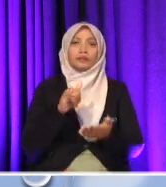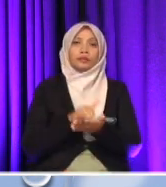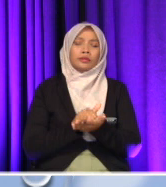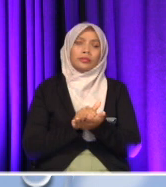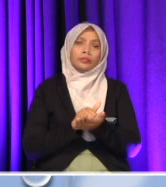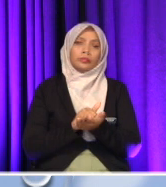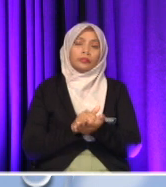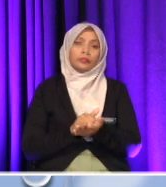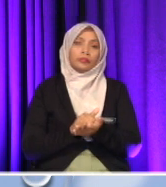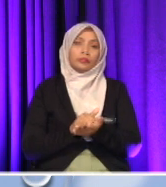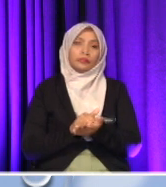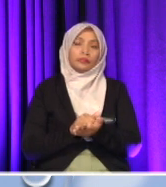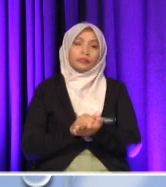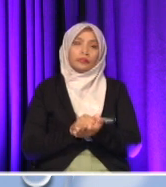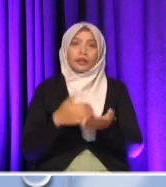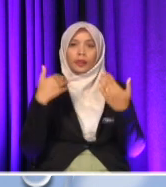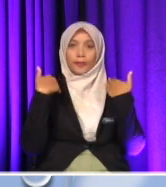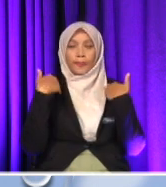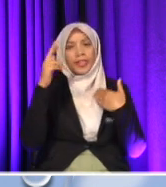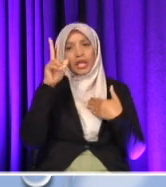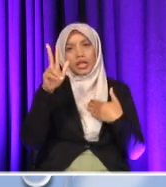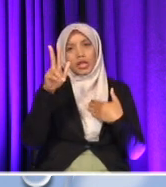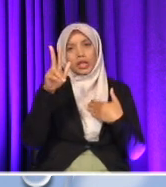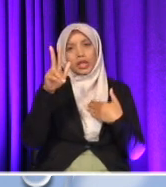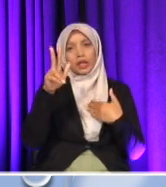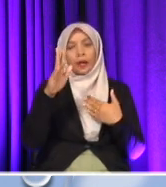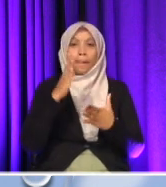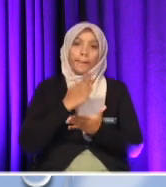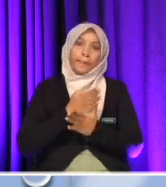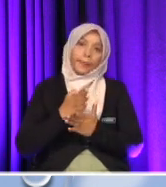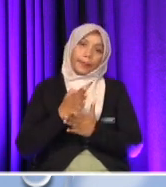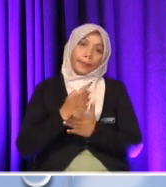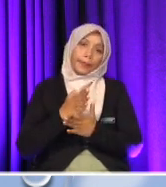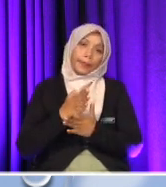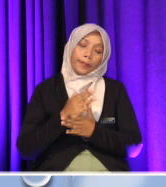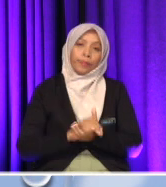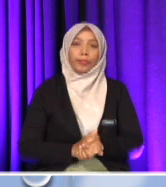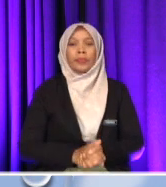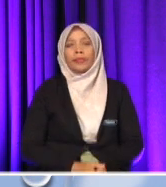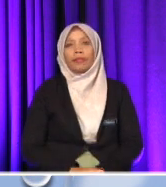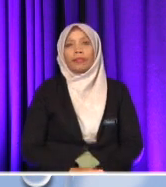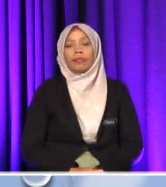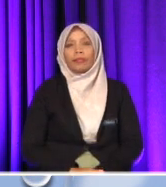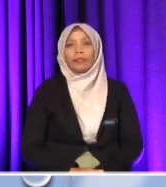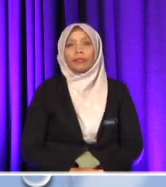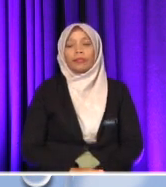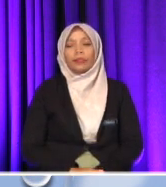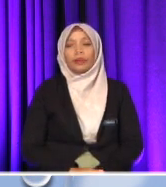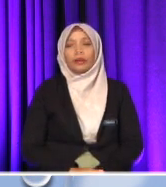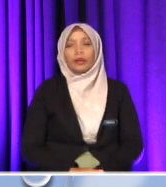kat sini, kita ada 3 komponen tadi. Okey, kita ada perintang, pemuat dan pearuh.